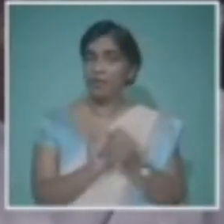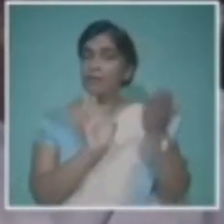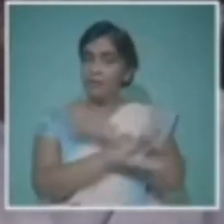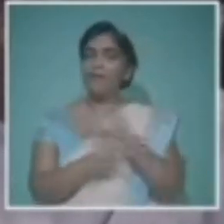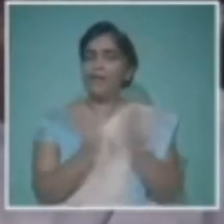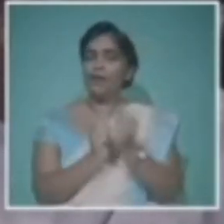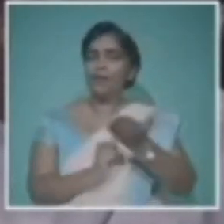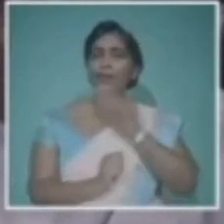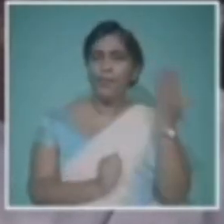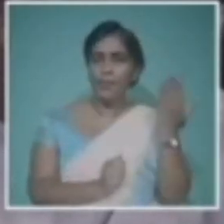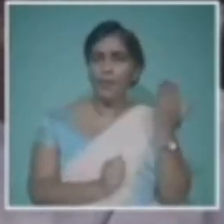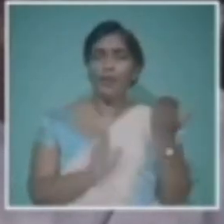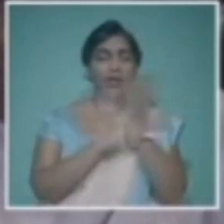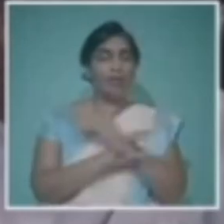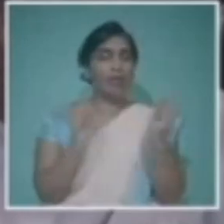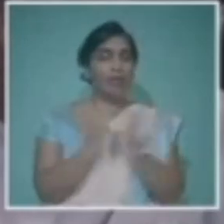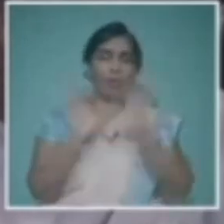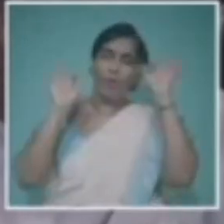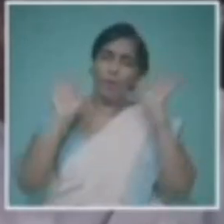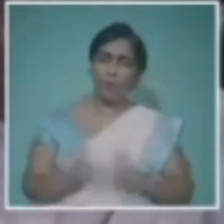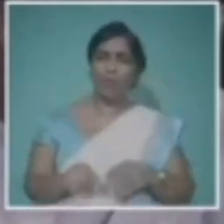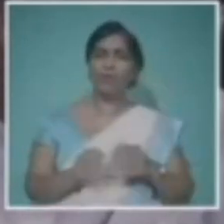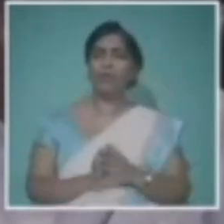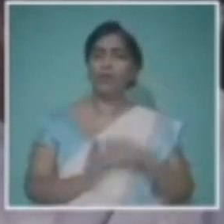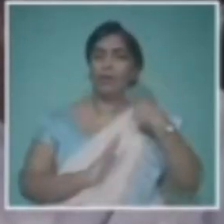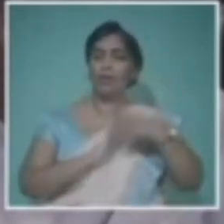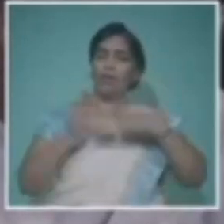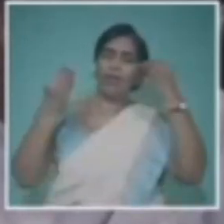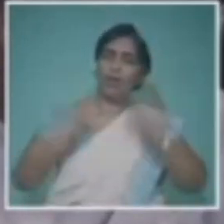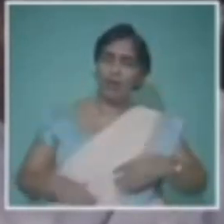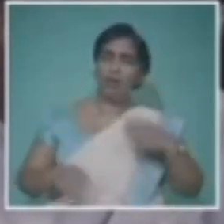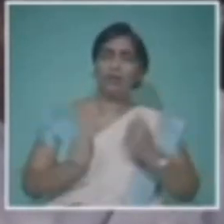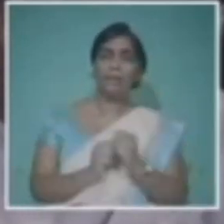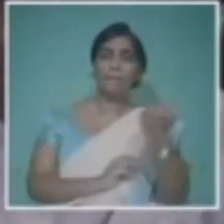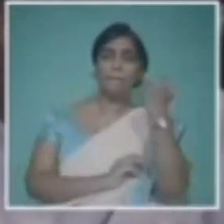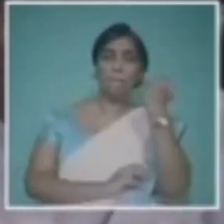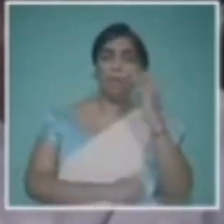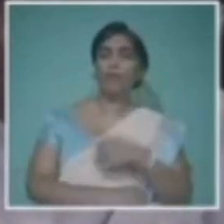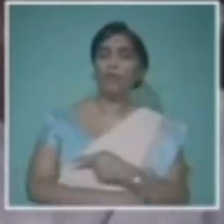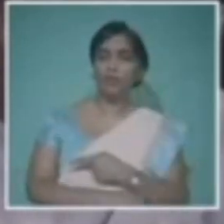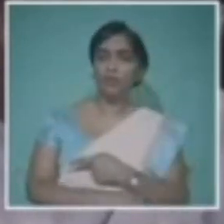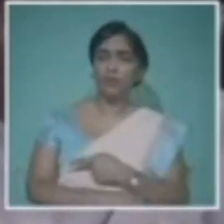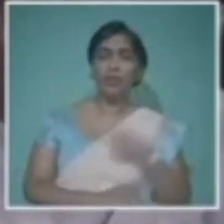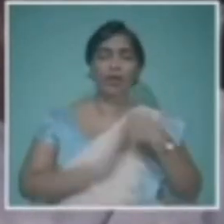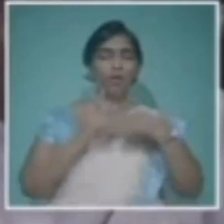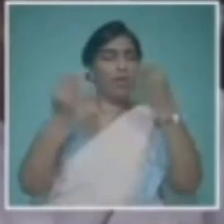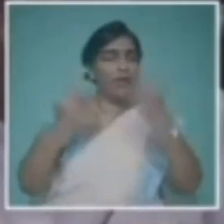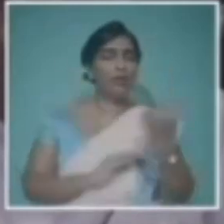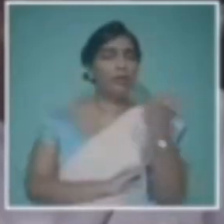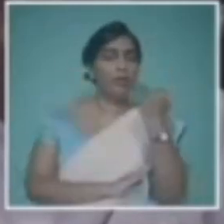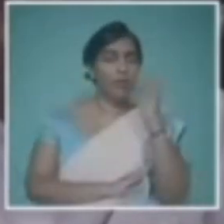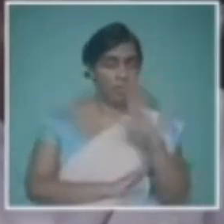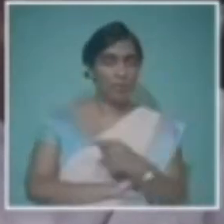කරන්න තිබුණා. එතකොට එදා ඒ වැඩේ නොකර රට බංකොලොත් කිරීමට බලය කාටද තිබුණේ? රට බංකොලොත් කිරීමේ